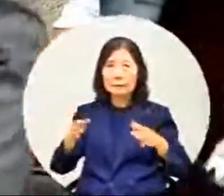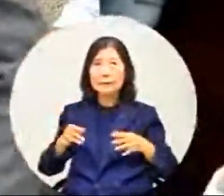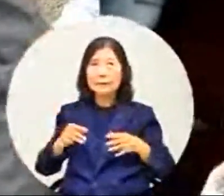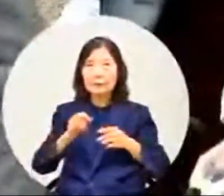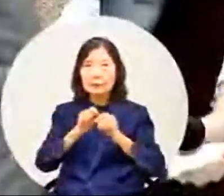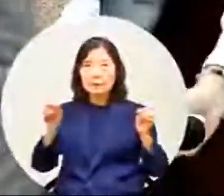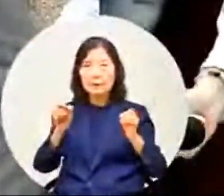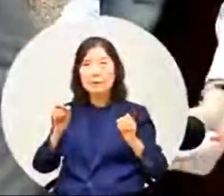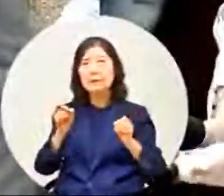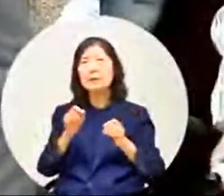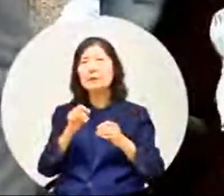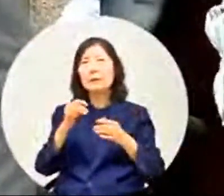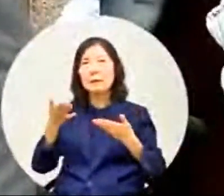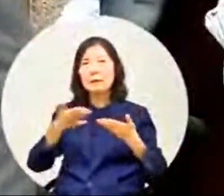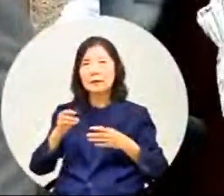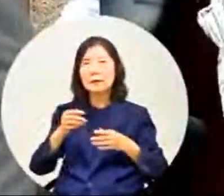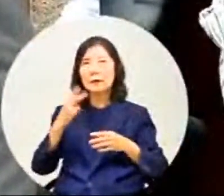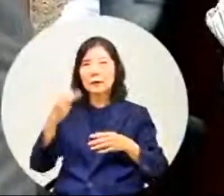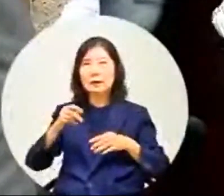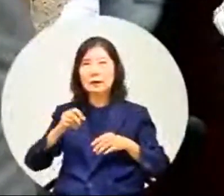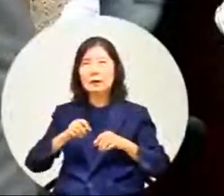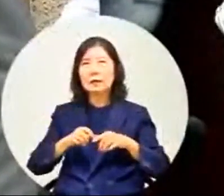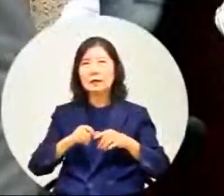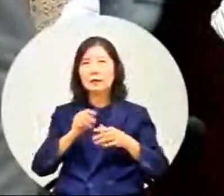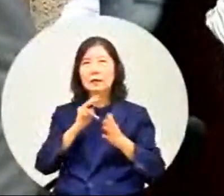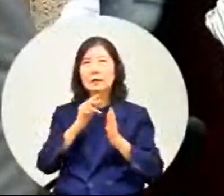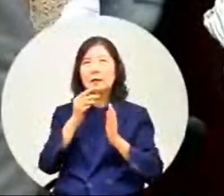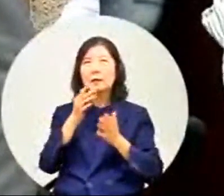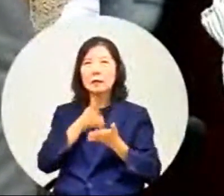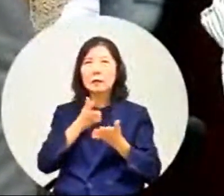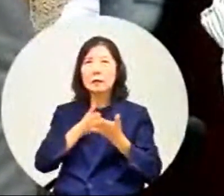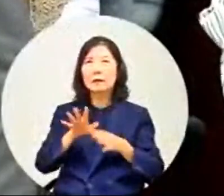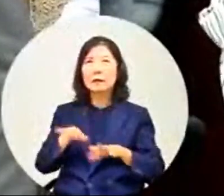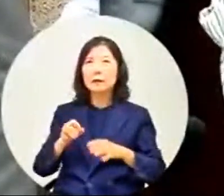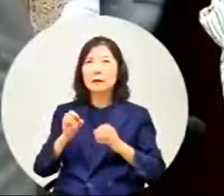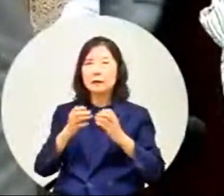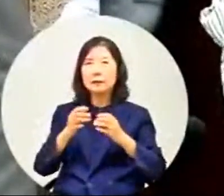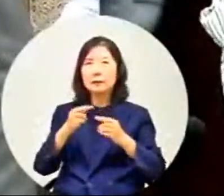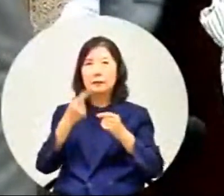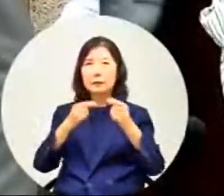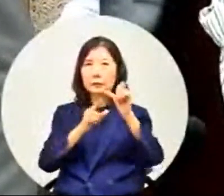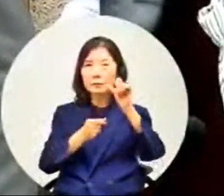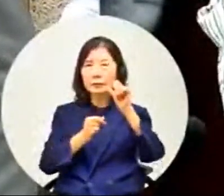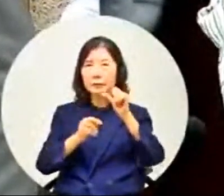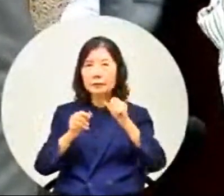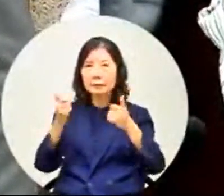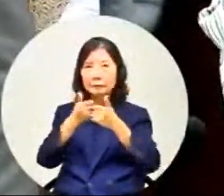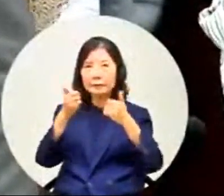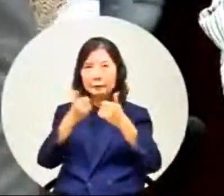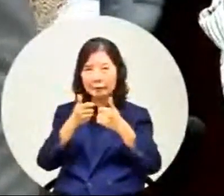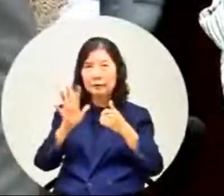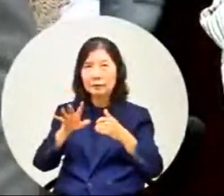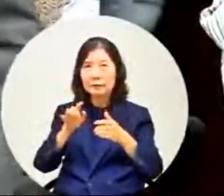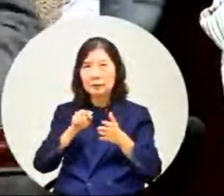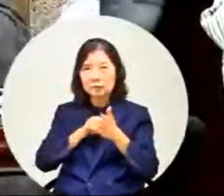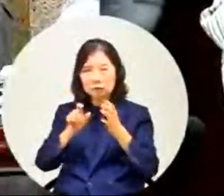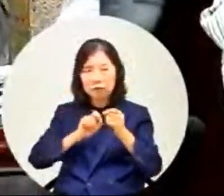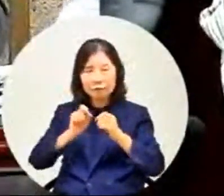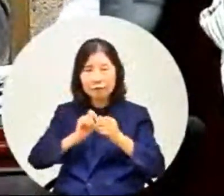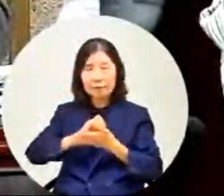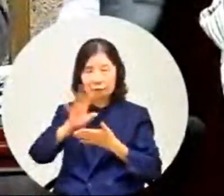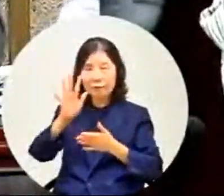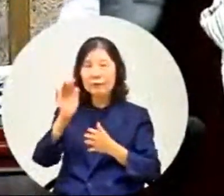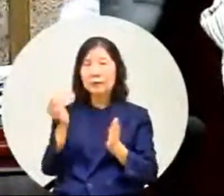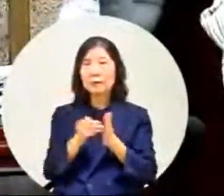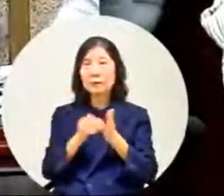则上是这样的，因为这个案子当然那个我去年五月号也在议会有做相关的一个专案报告，当